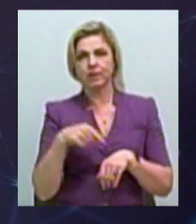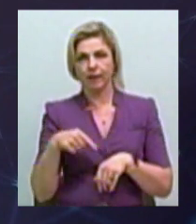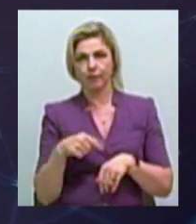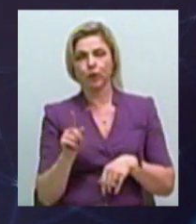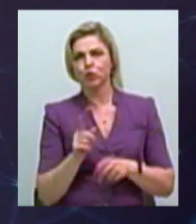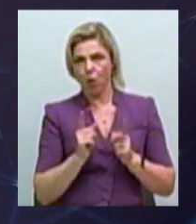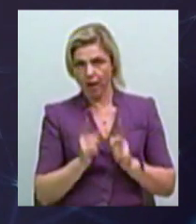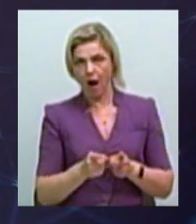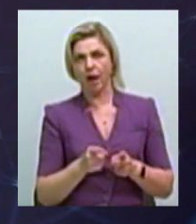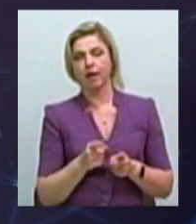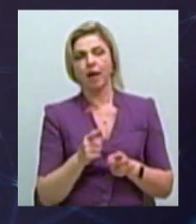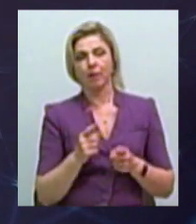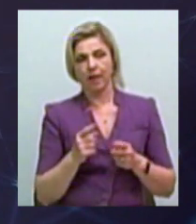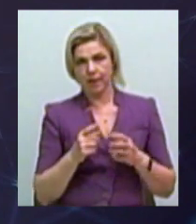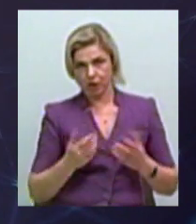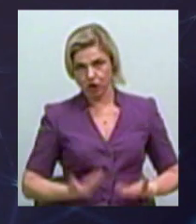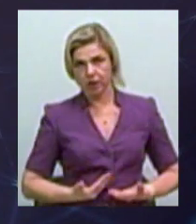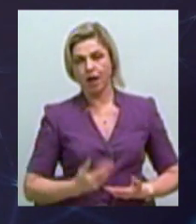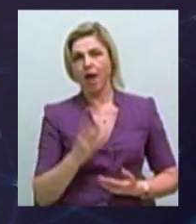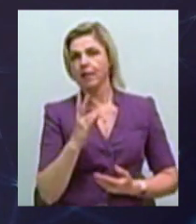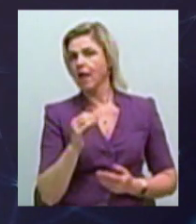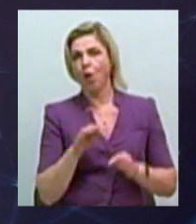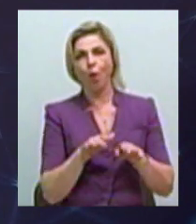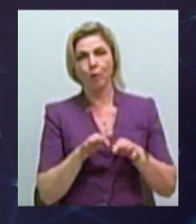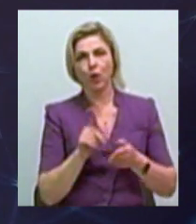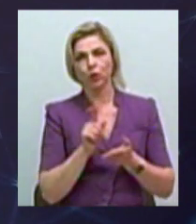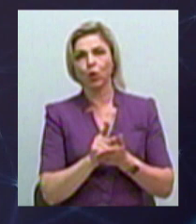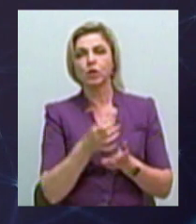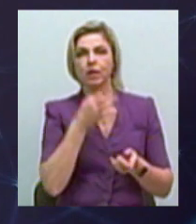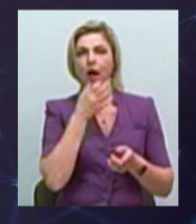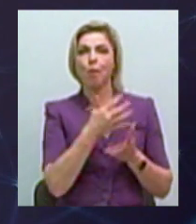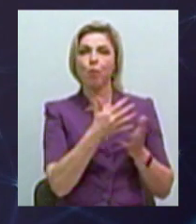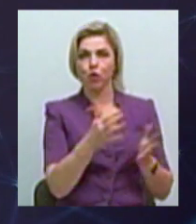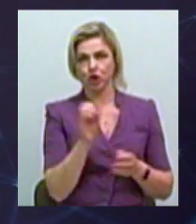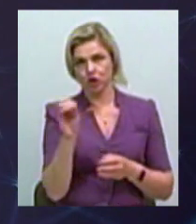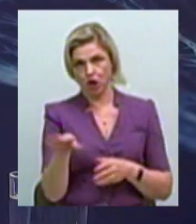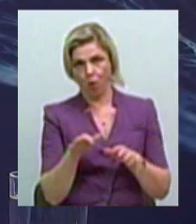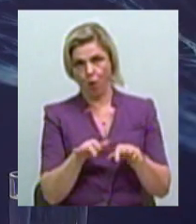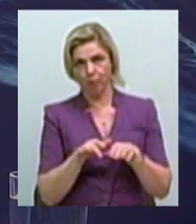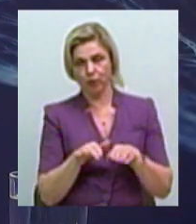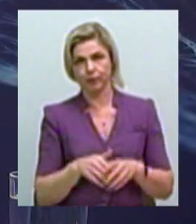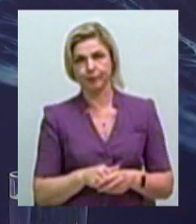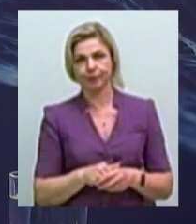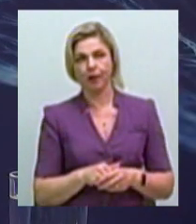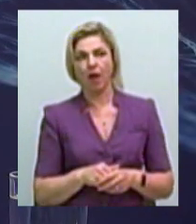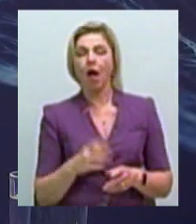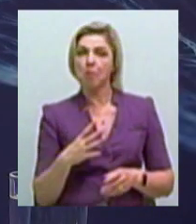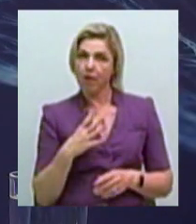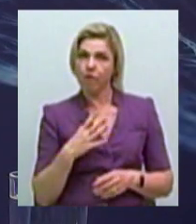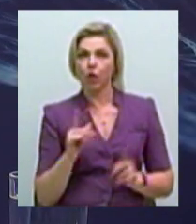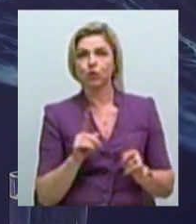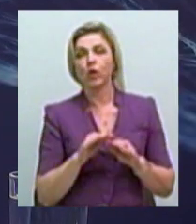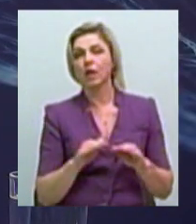у реальному світі, а не в комп'ютерному, має її приваблювати більше. А якщо дитину нічого не приваблює,